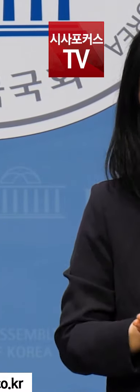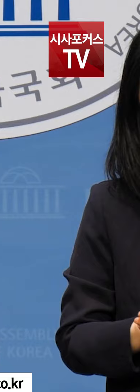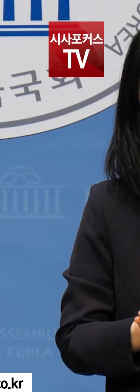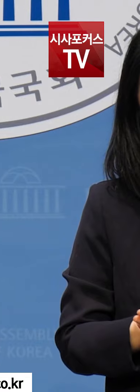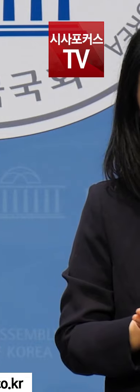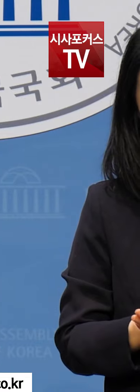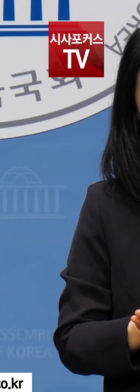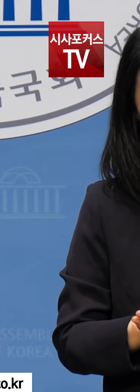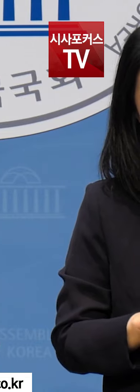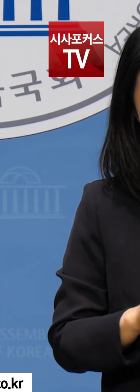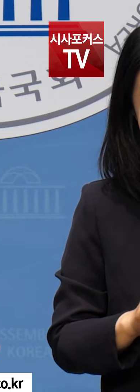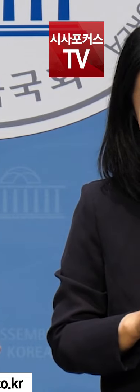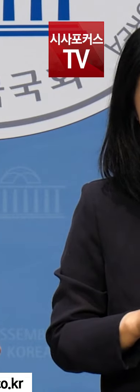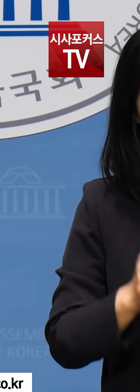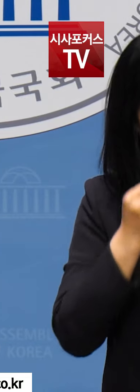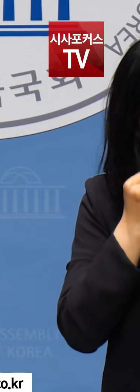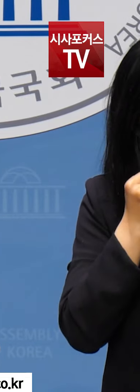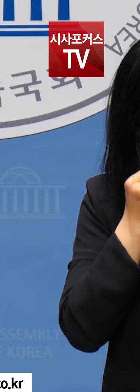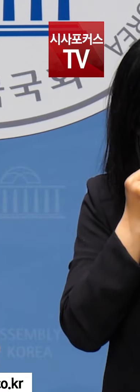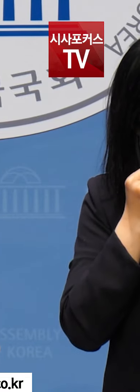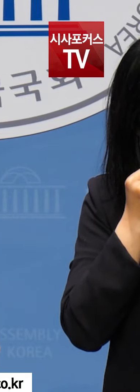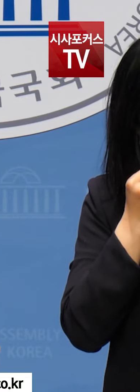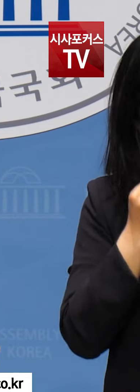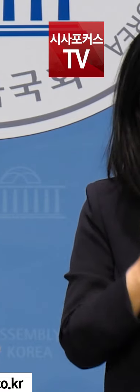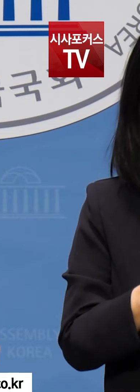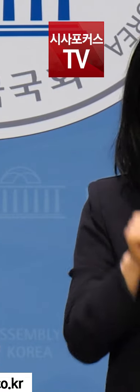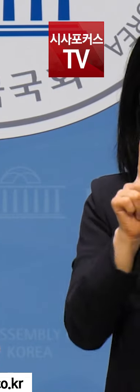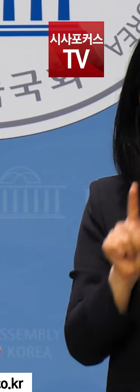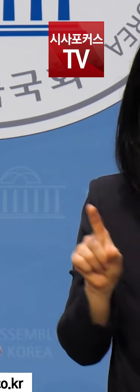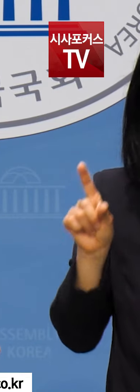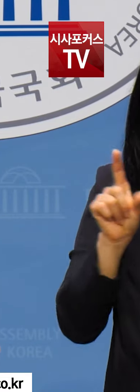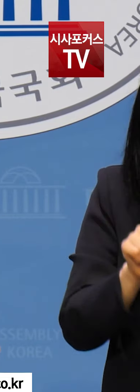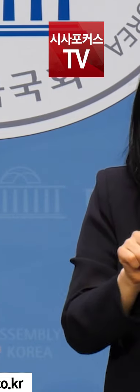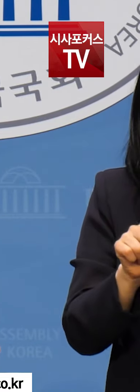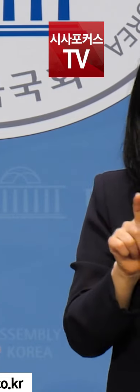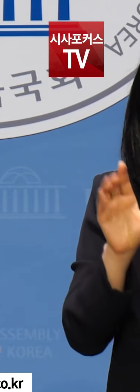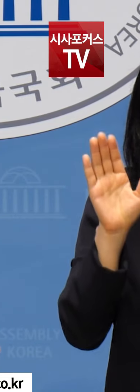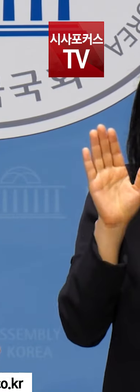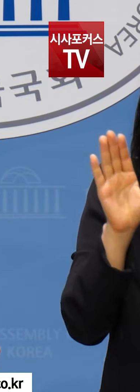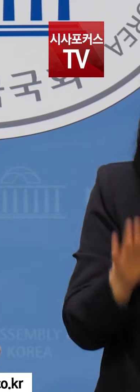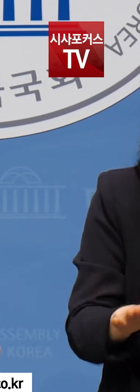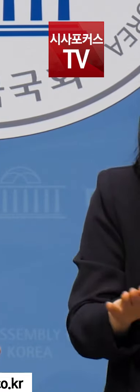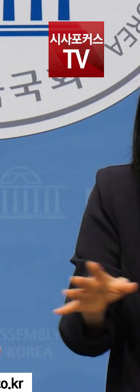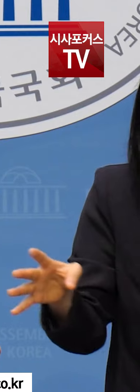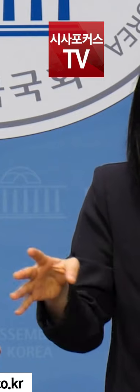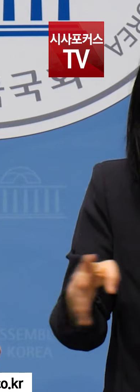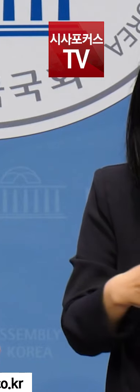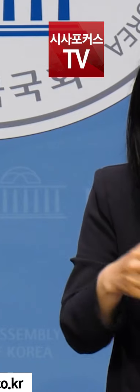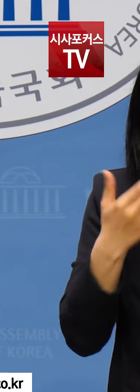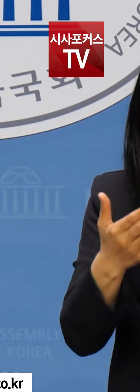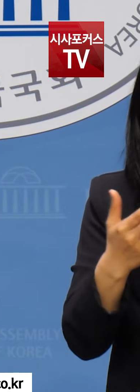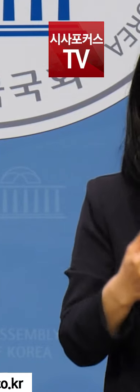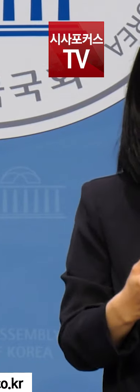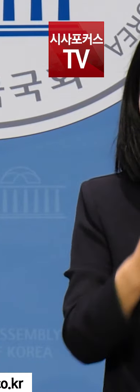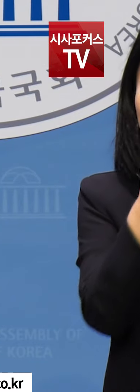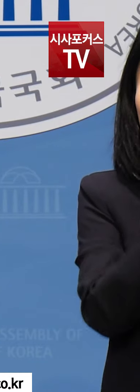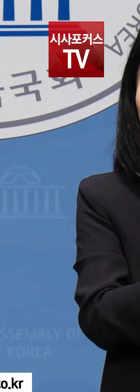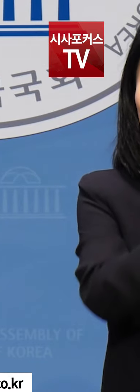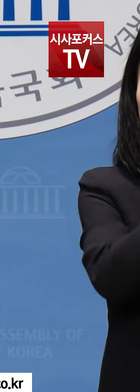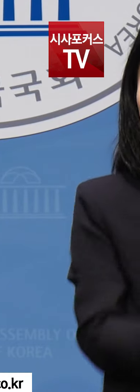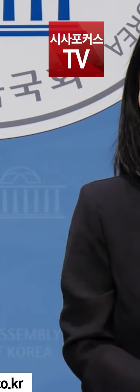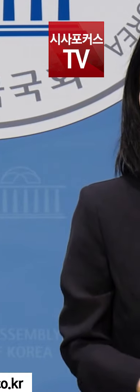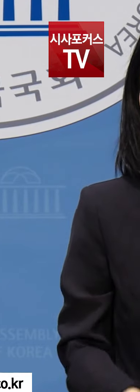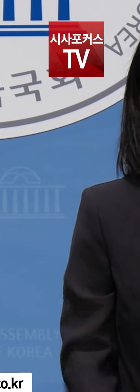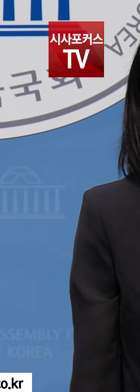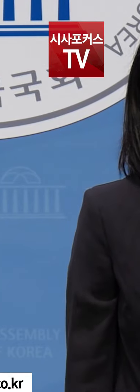놓쳤으면 따라오면 될 터인데 한 발만 내디디면 완성될 국민연금 개혁안 처리를 그만